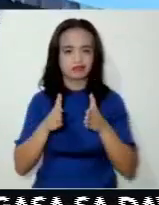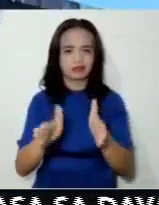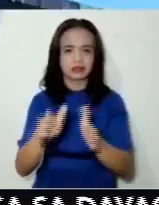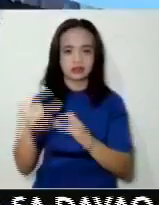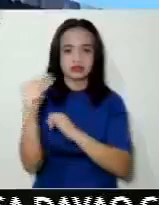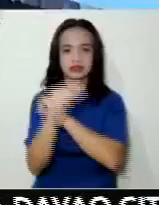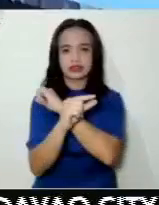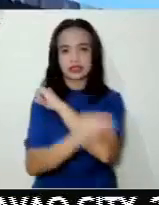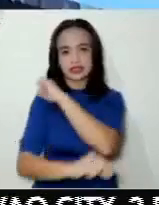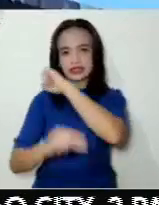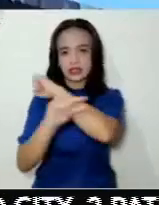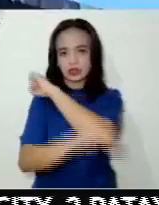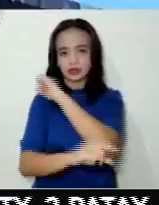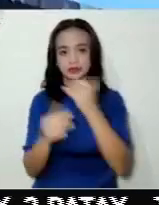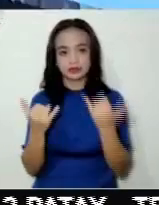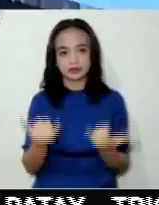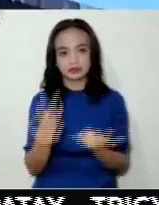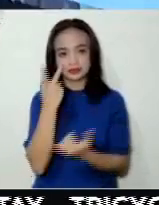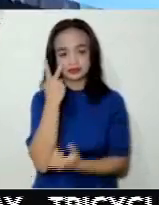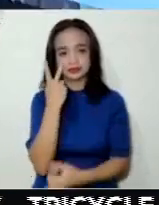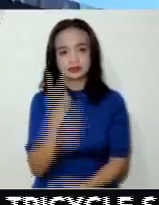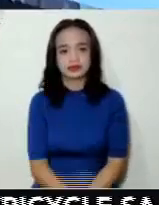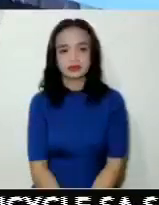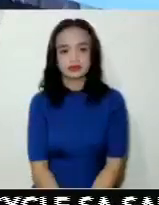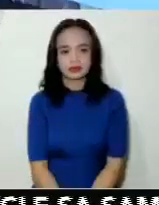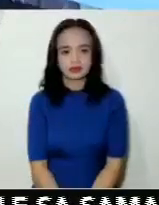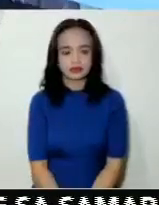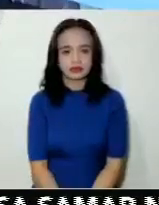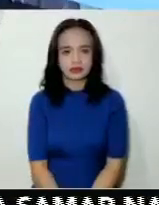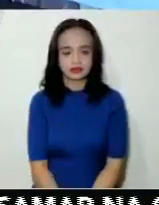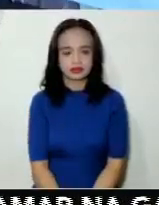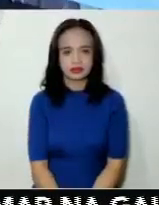At nakatutok si Jonathan Andal.